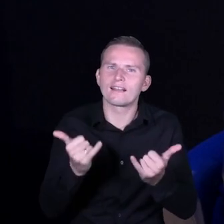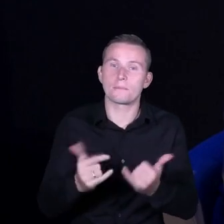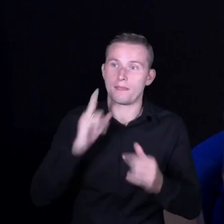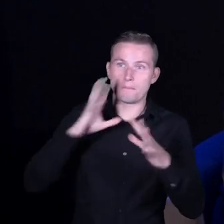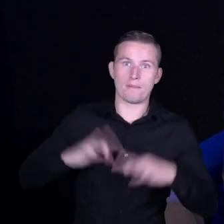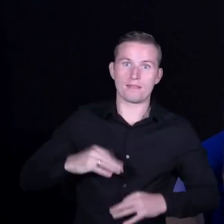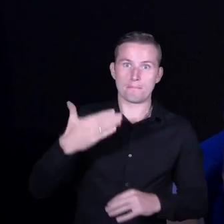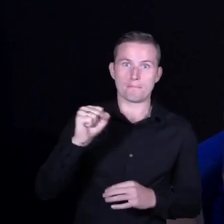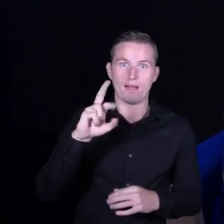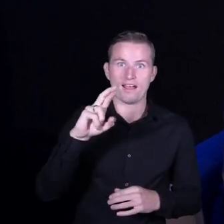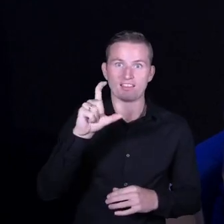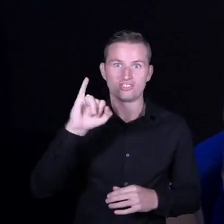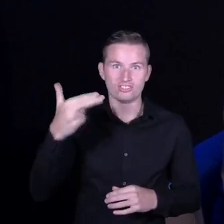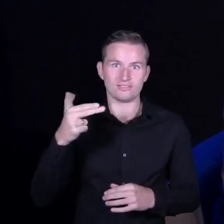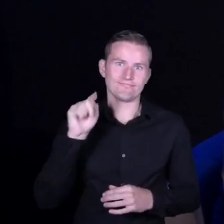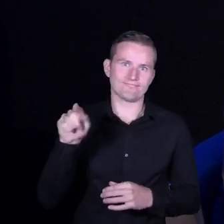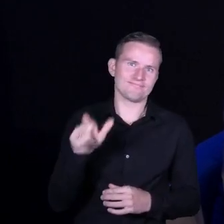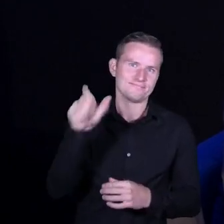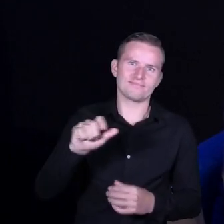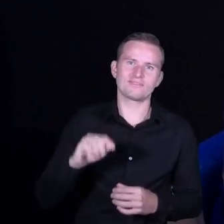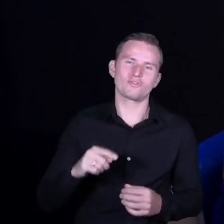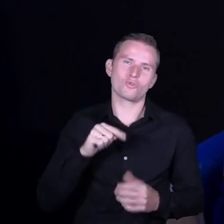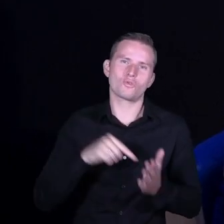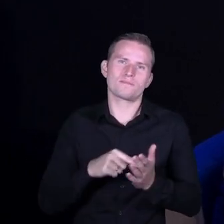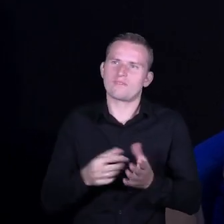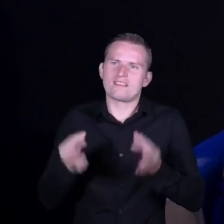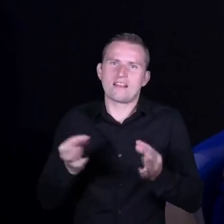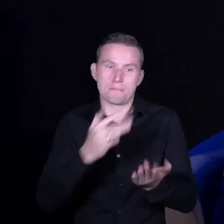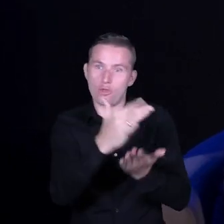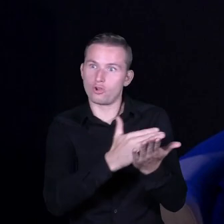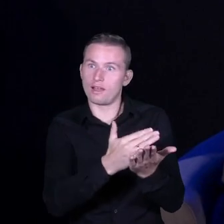Marcinie. No właśnie, co teraz możemy zrobić z tym programem?